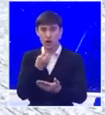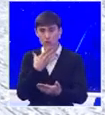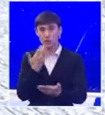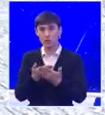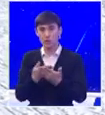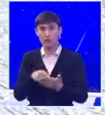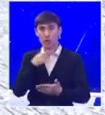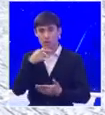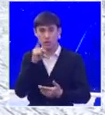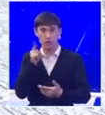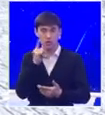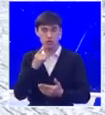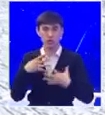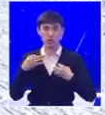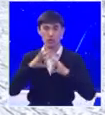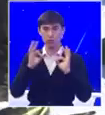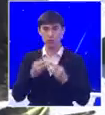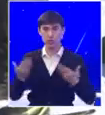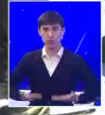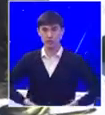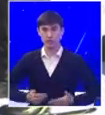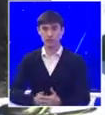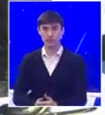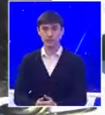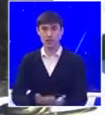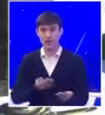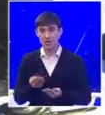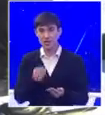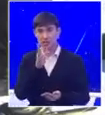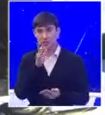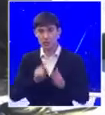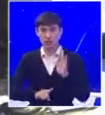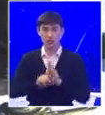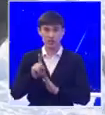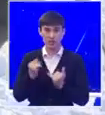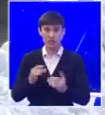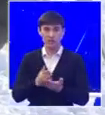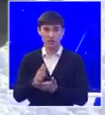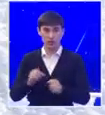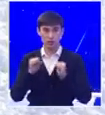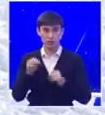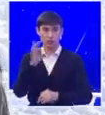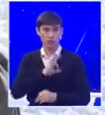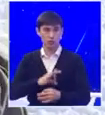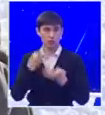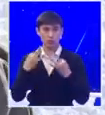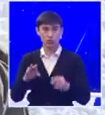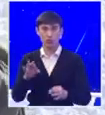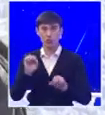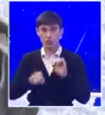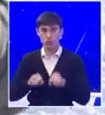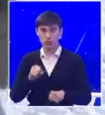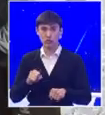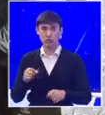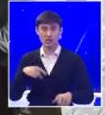пример здорового образа жизни лыжный сезон в самом разгаре и ветераны спорта используют любую возможность для тренировок а